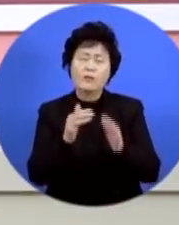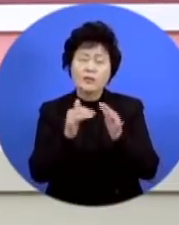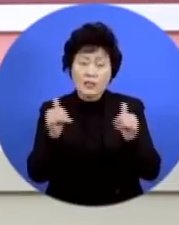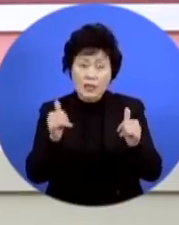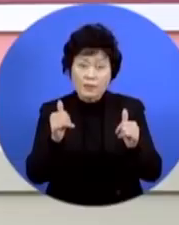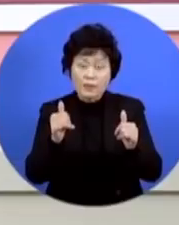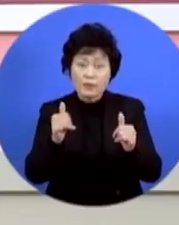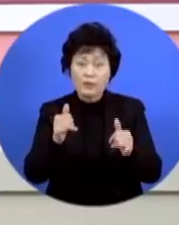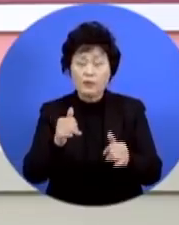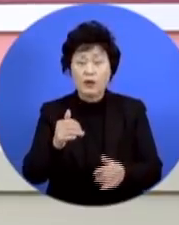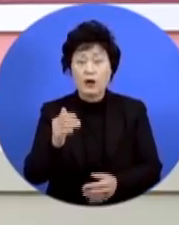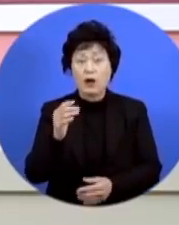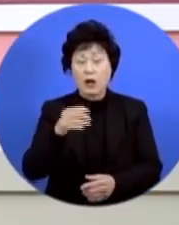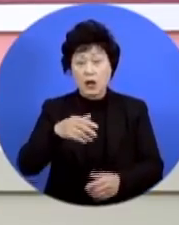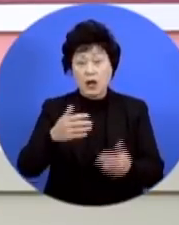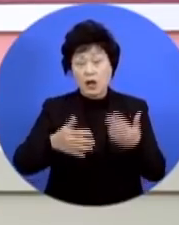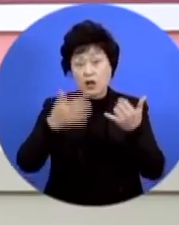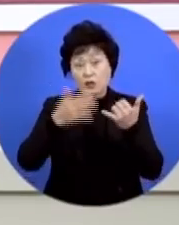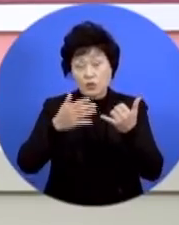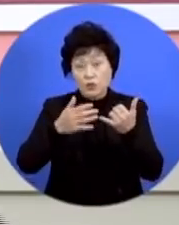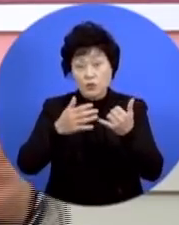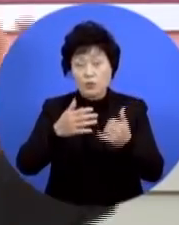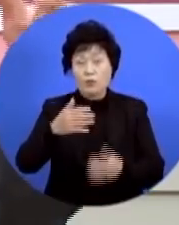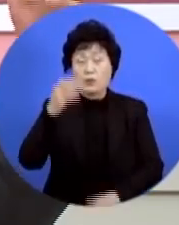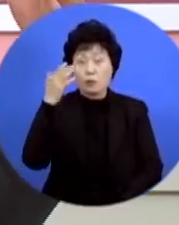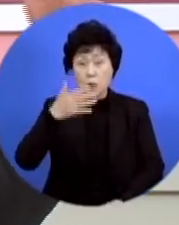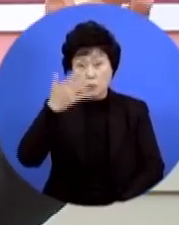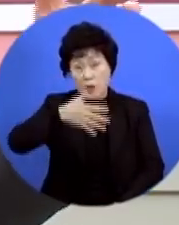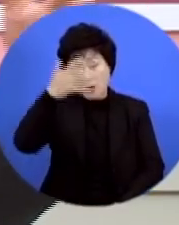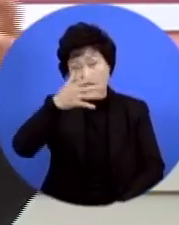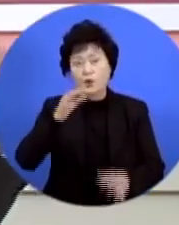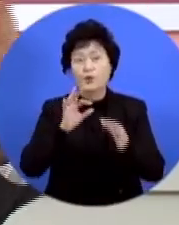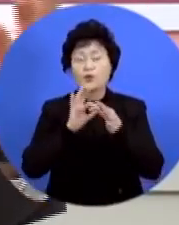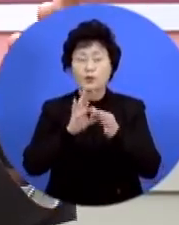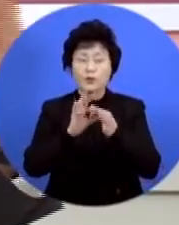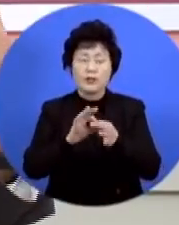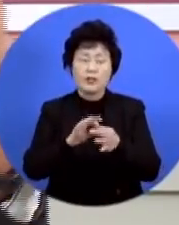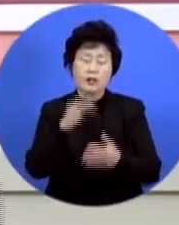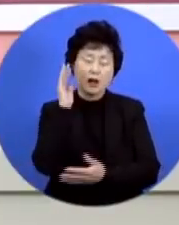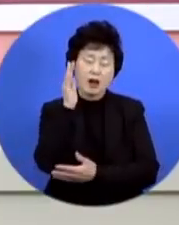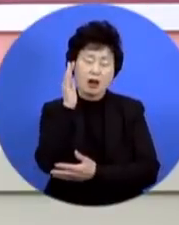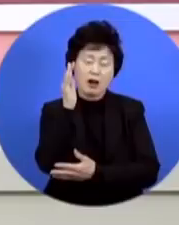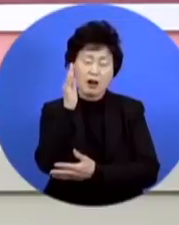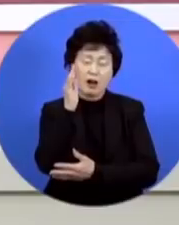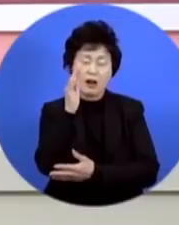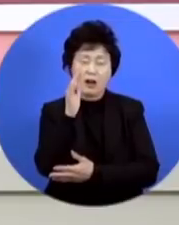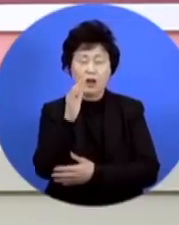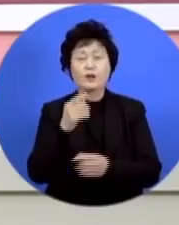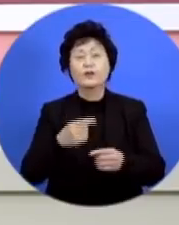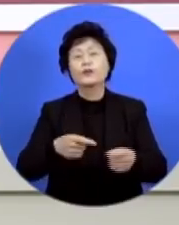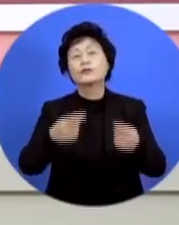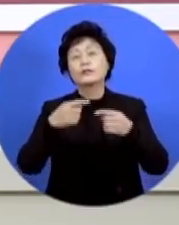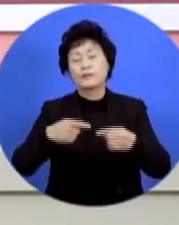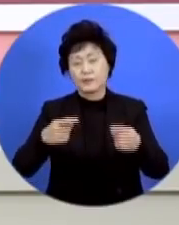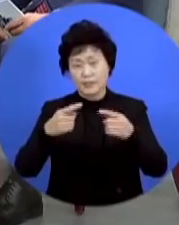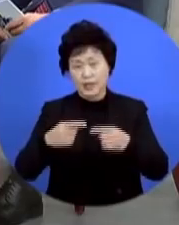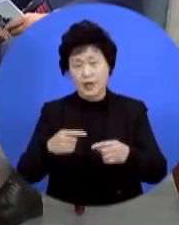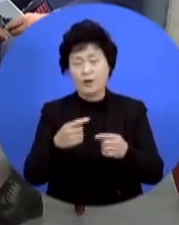나오는 거예요. 그런데 목사님은 피곤해도 이렇게 멀리 있고 그런데 생방송으로 계속 새벽 기도가